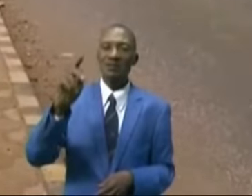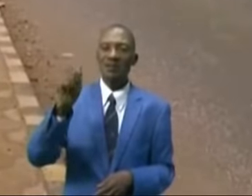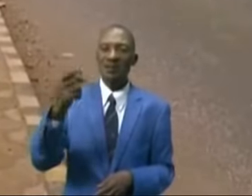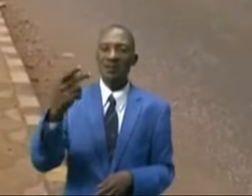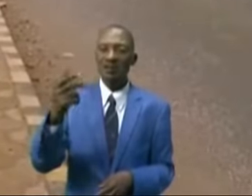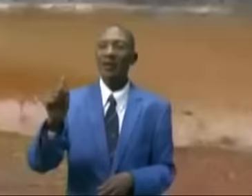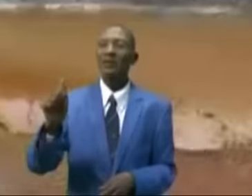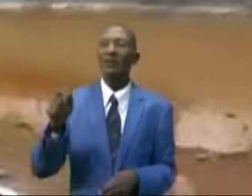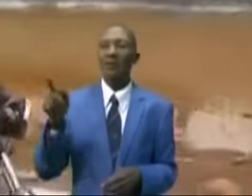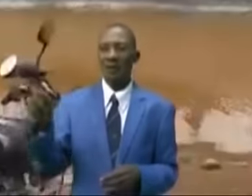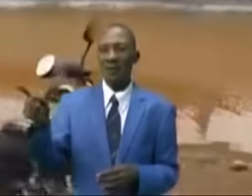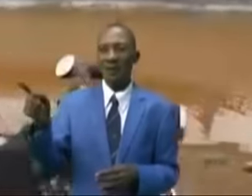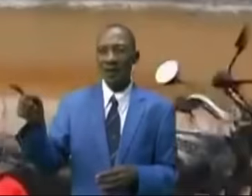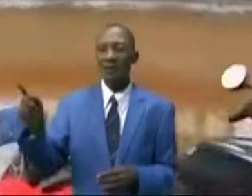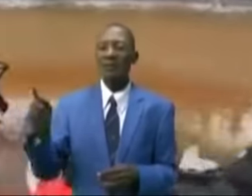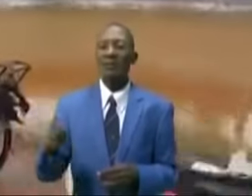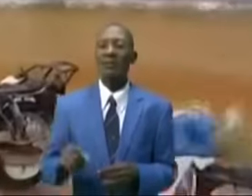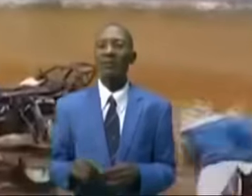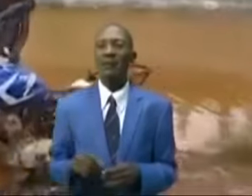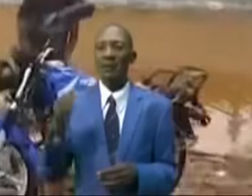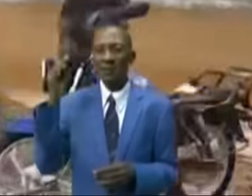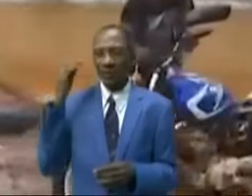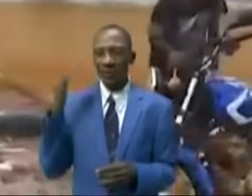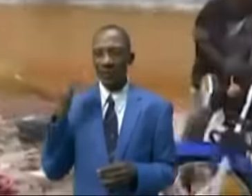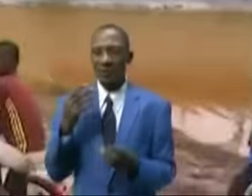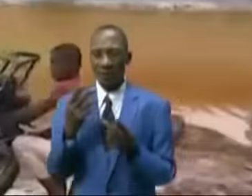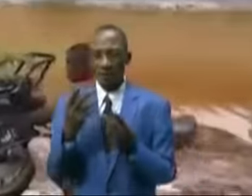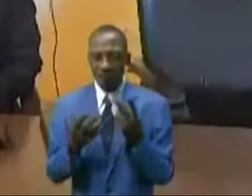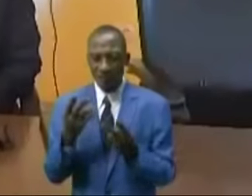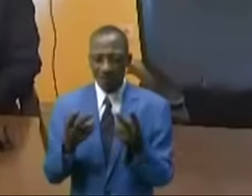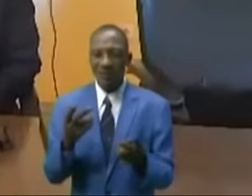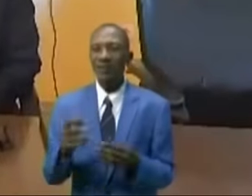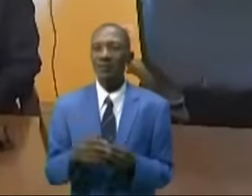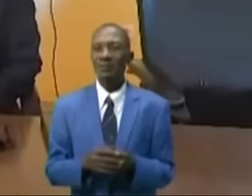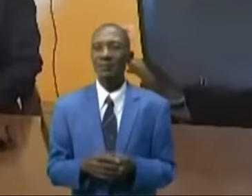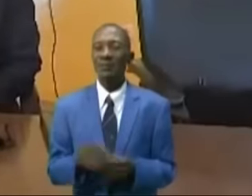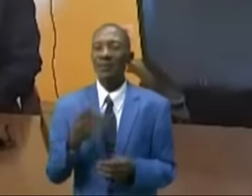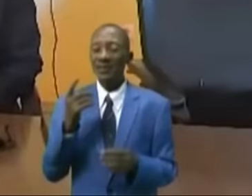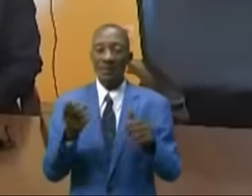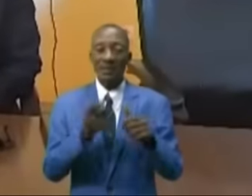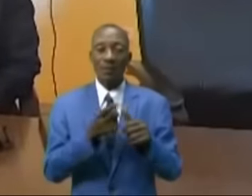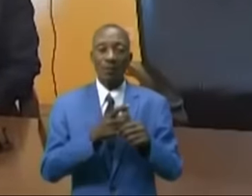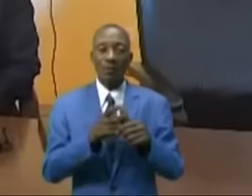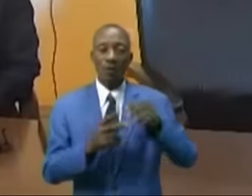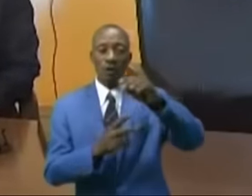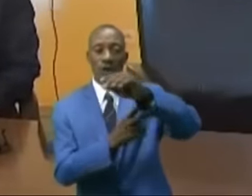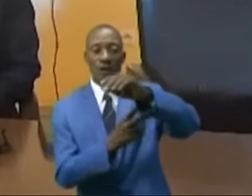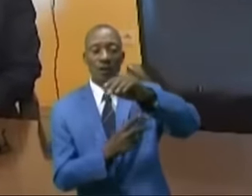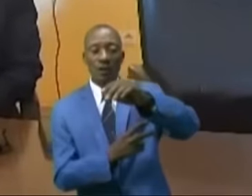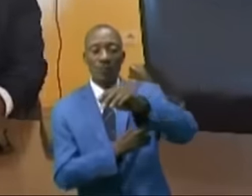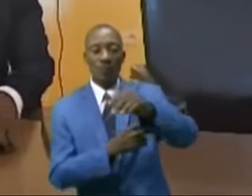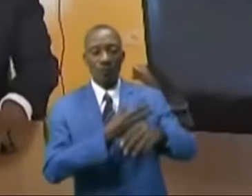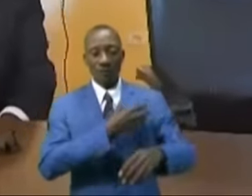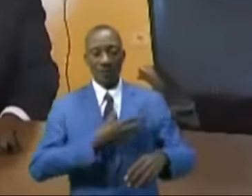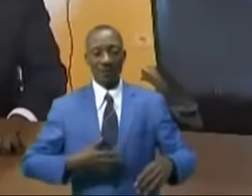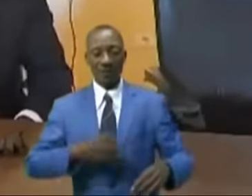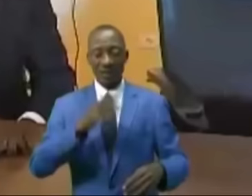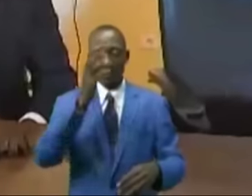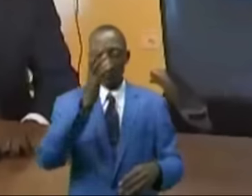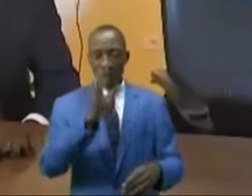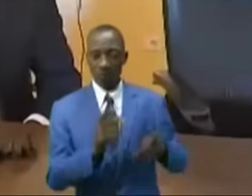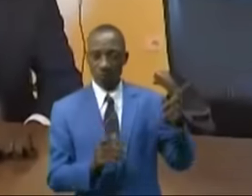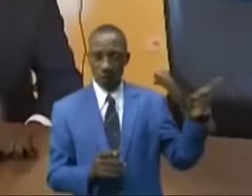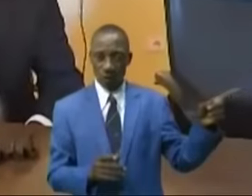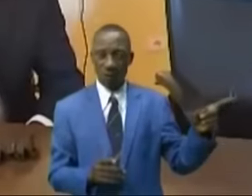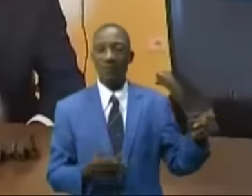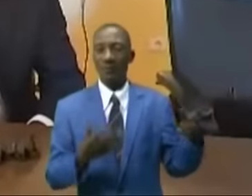et 21 mètres de largeur après le majestueux pont Maréchal au Congo central. Ce pont est au cœur du trafic routier entre